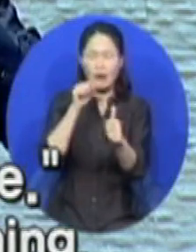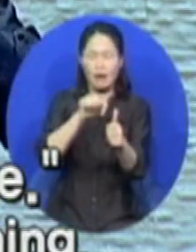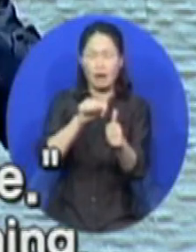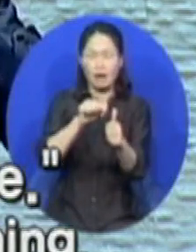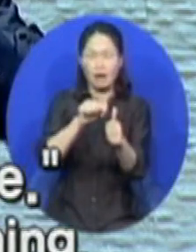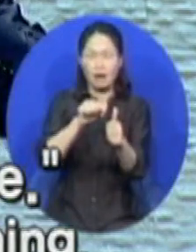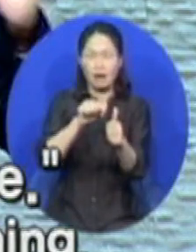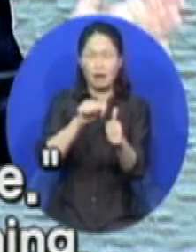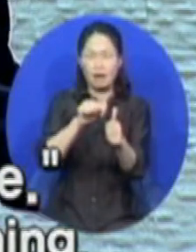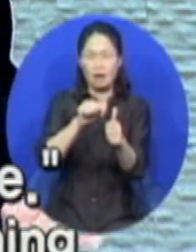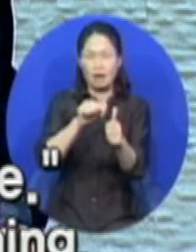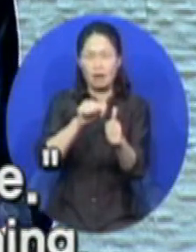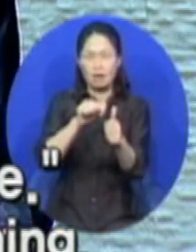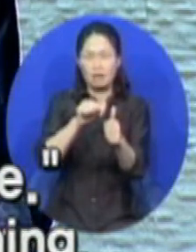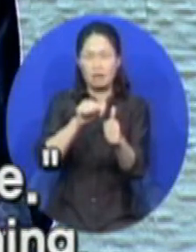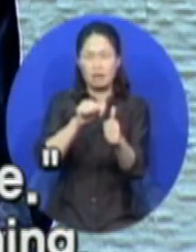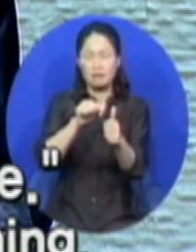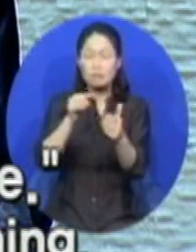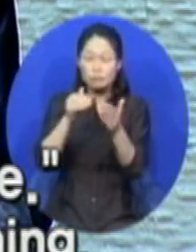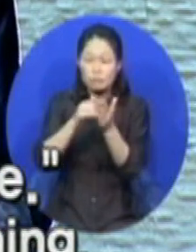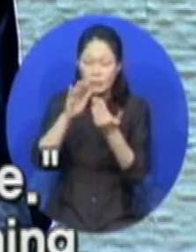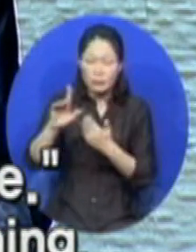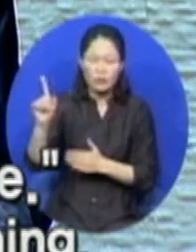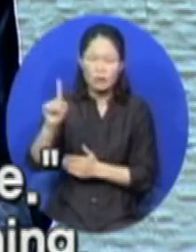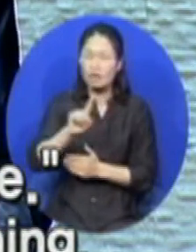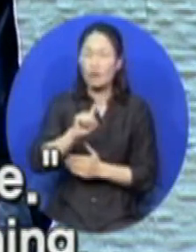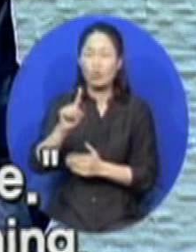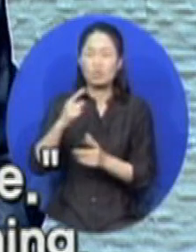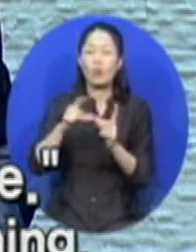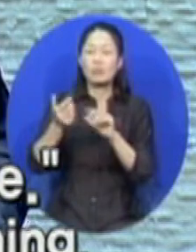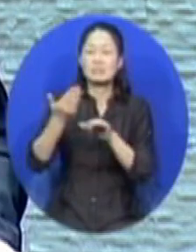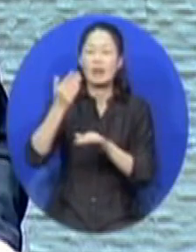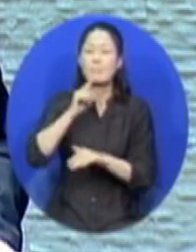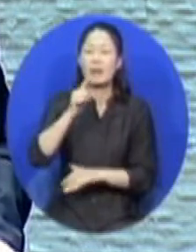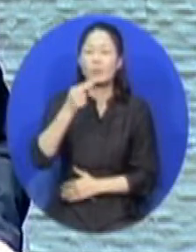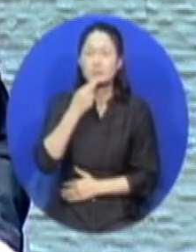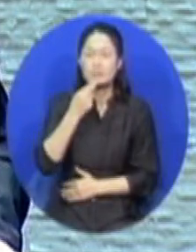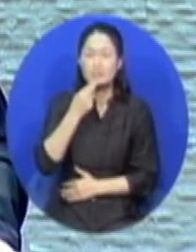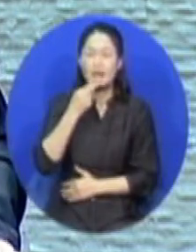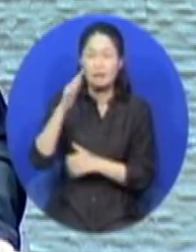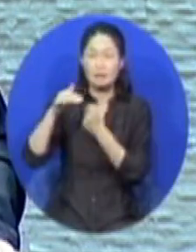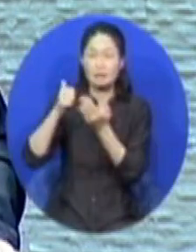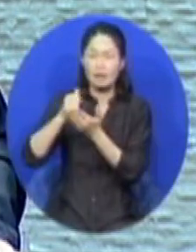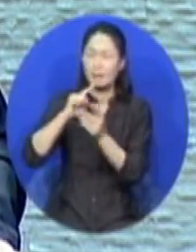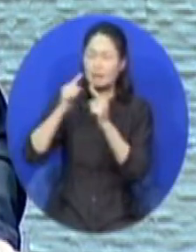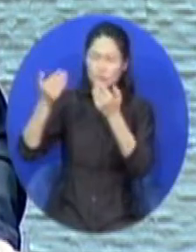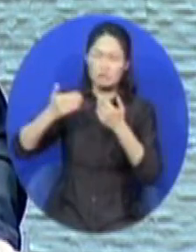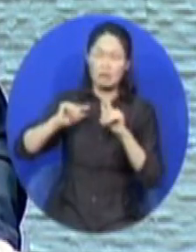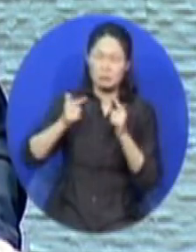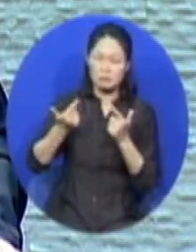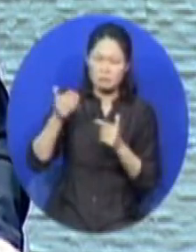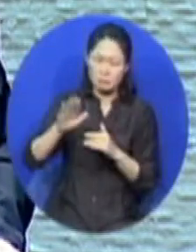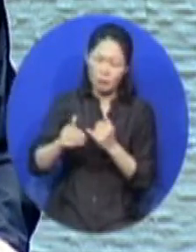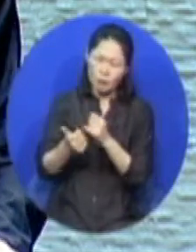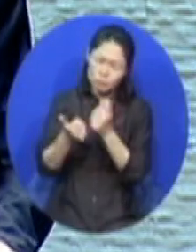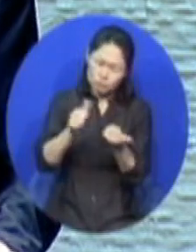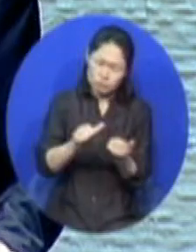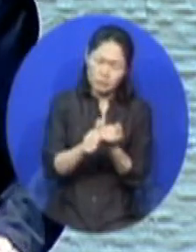그리고는 더이상 말씀이 없어요 5 주고 있는 아내를 위해서 무슨 기도를 아요